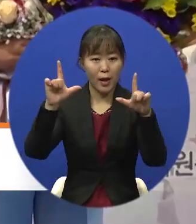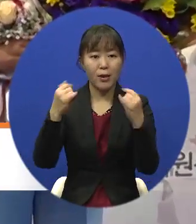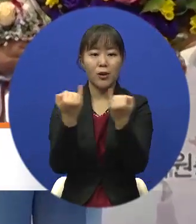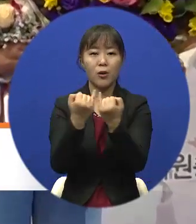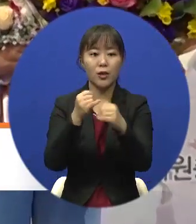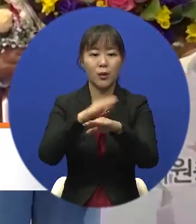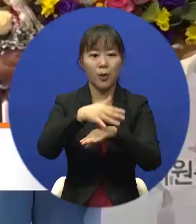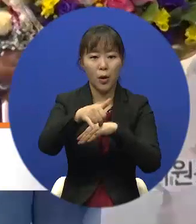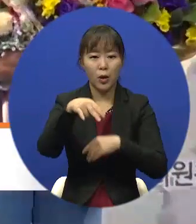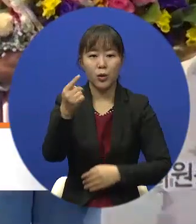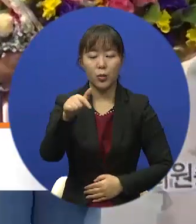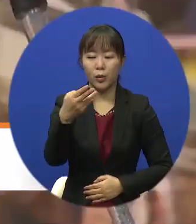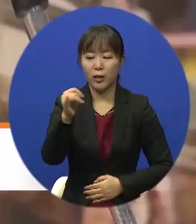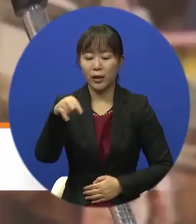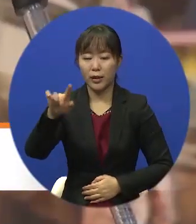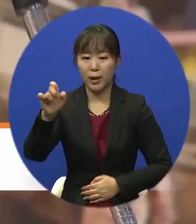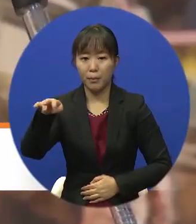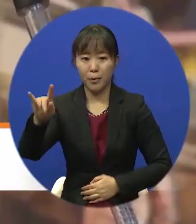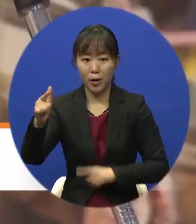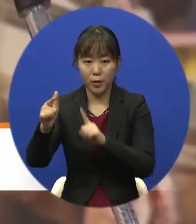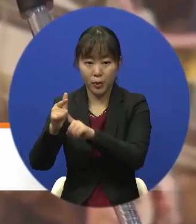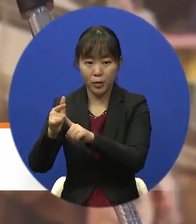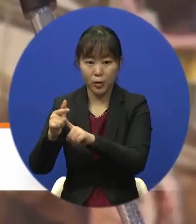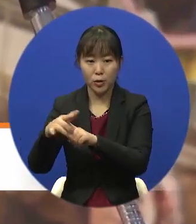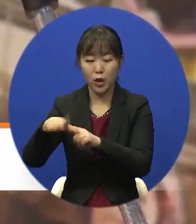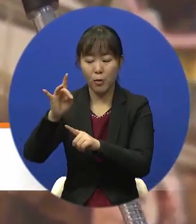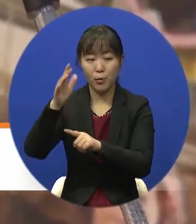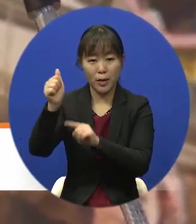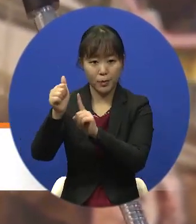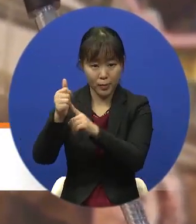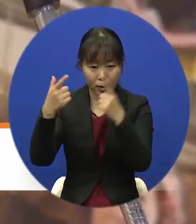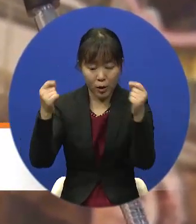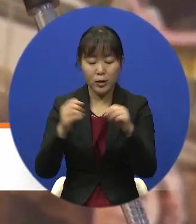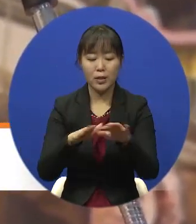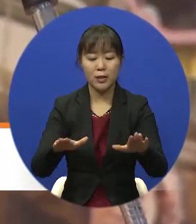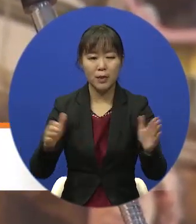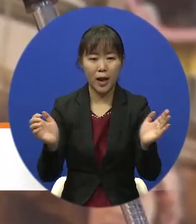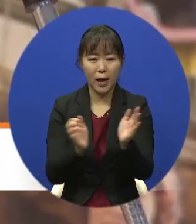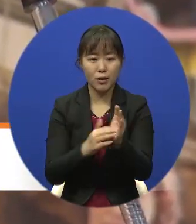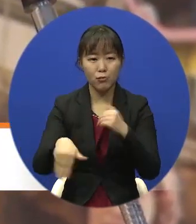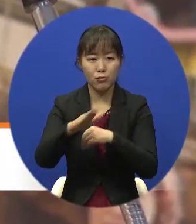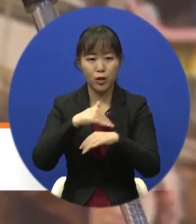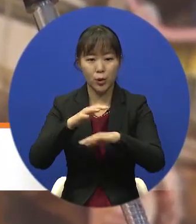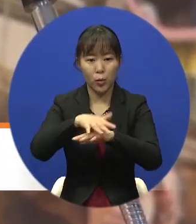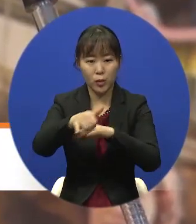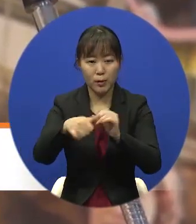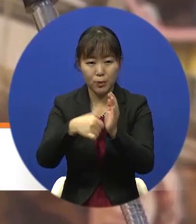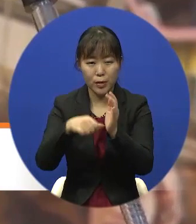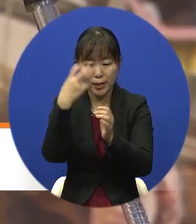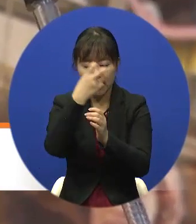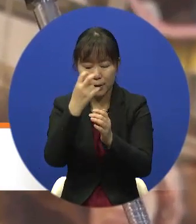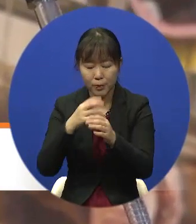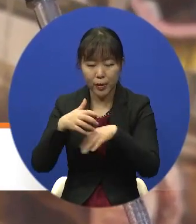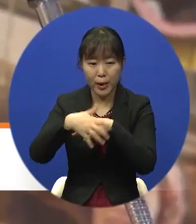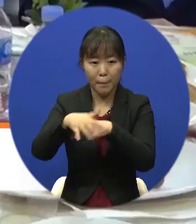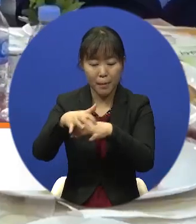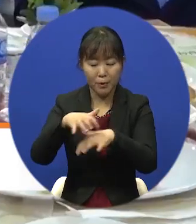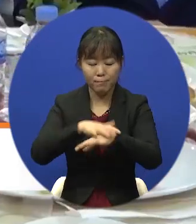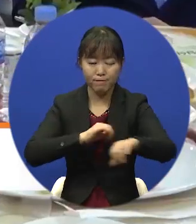여성농업인 송리산면회를 결성하고 초대회장을 맡아 지금까지 우리 농산물 지킴이 캠페인 등을 적극적으로